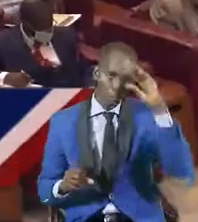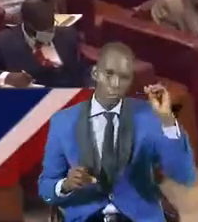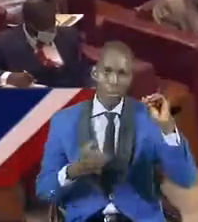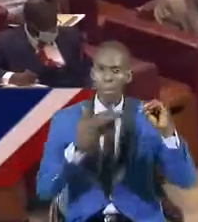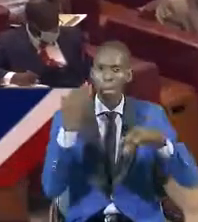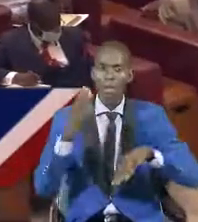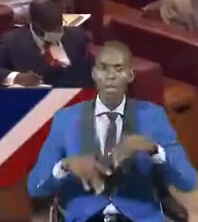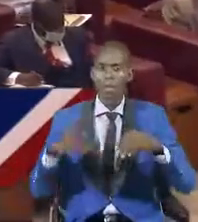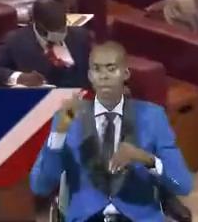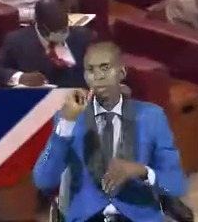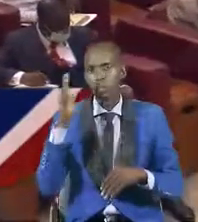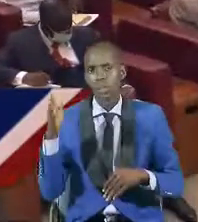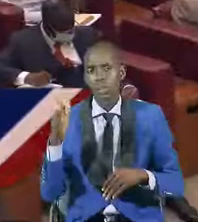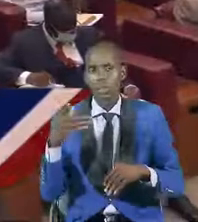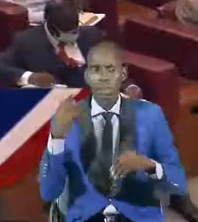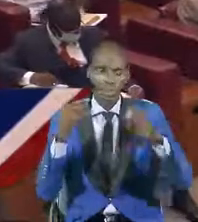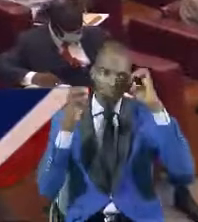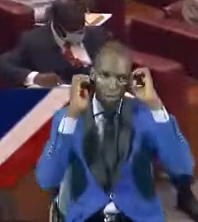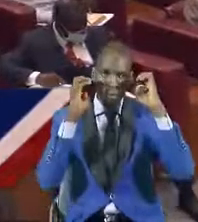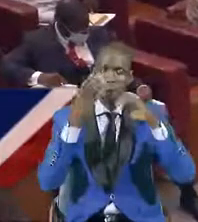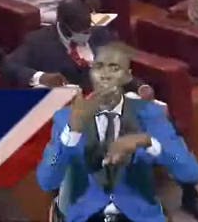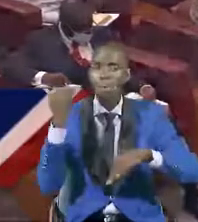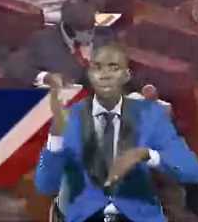femmes? Sommes-nous plus excellents que